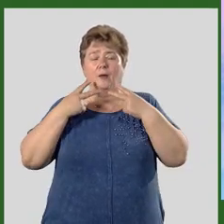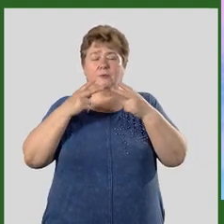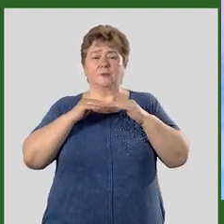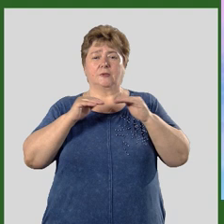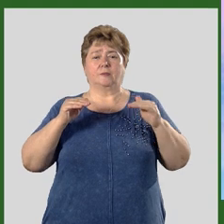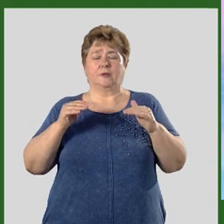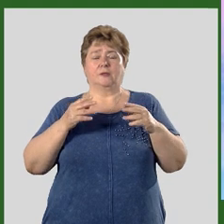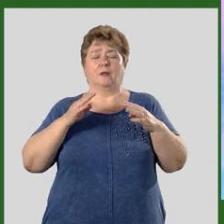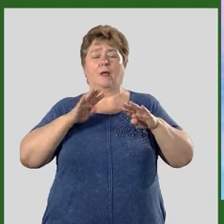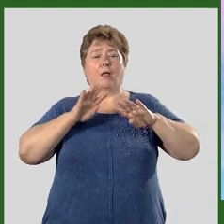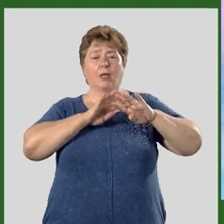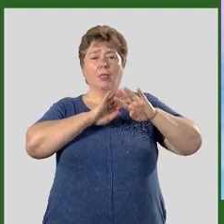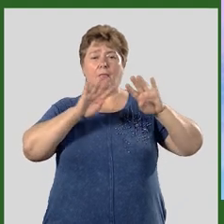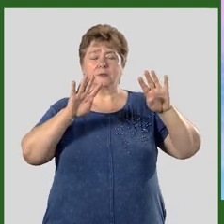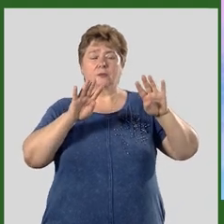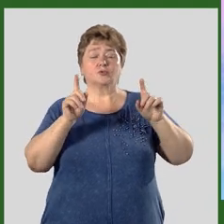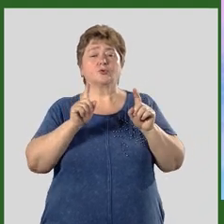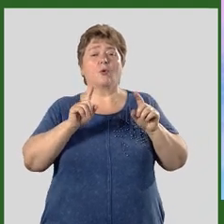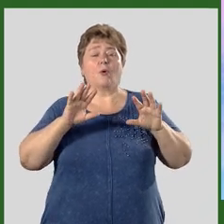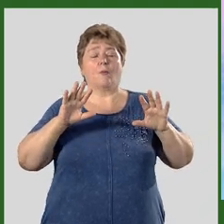Посмотрите, ребята, на схему. Что у нас